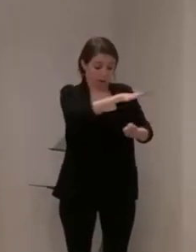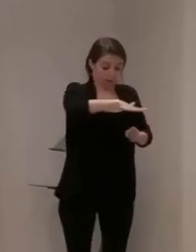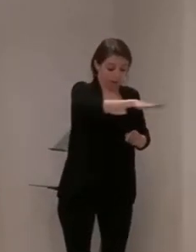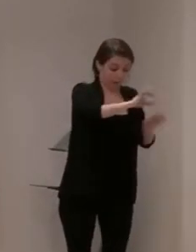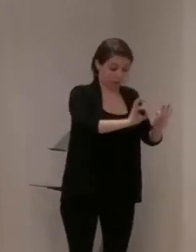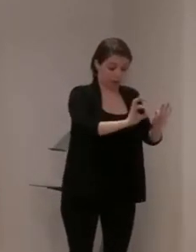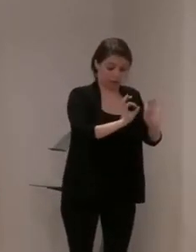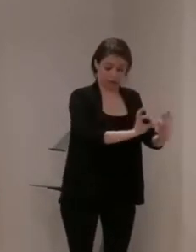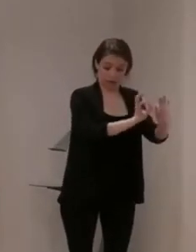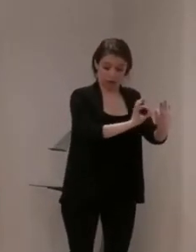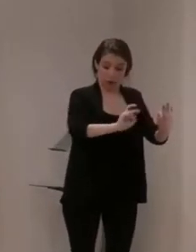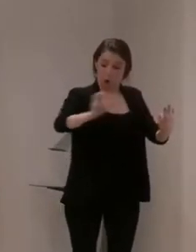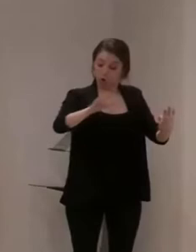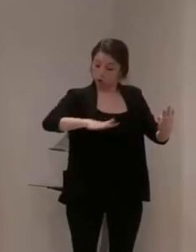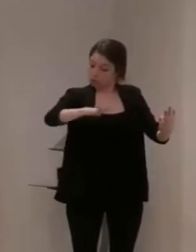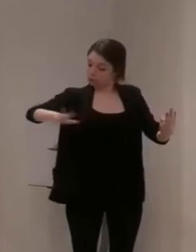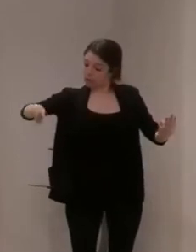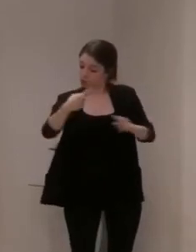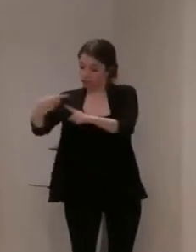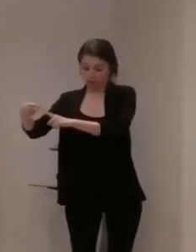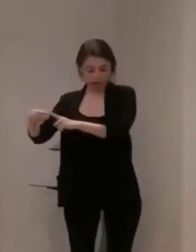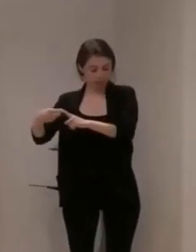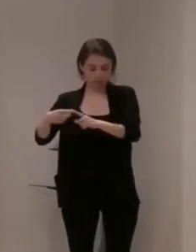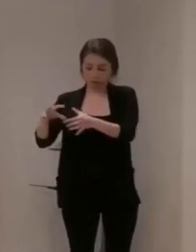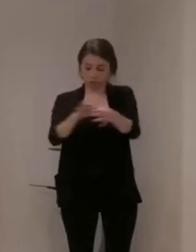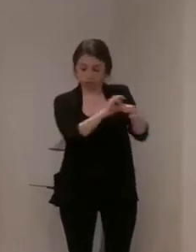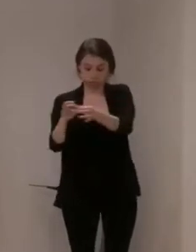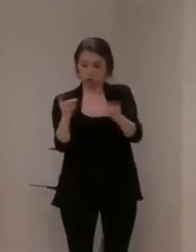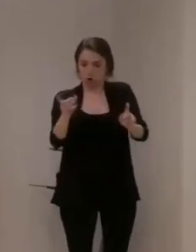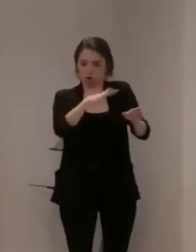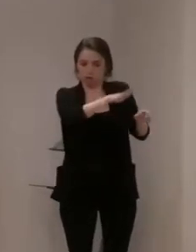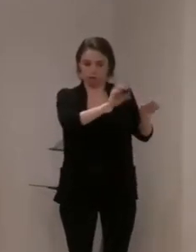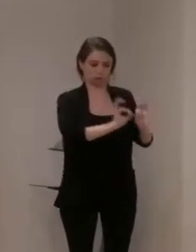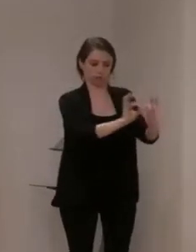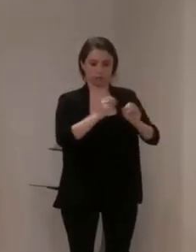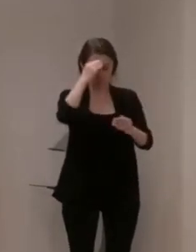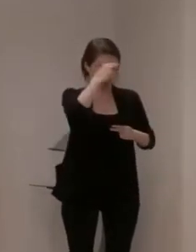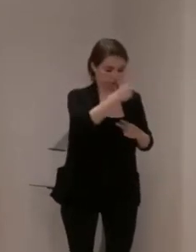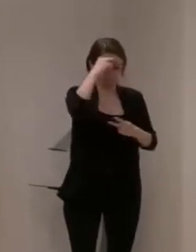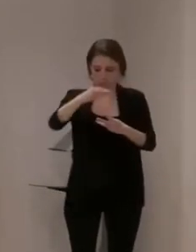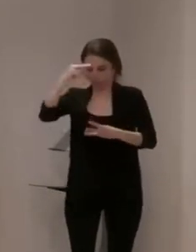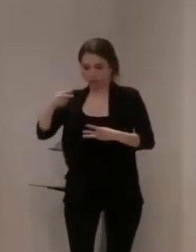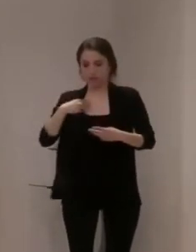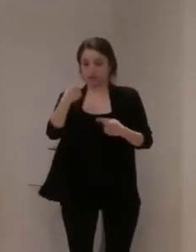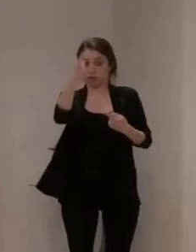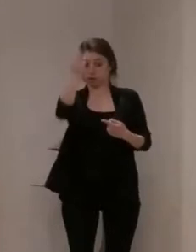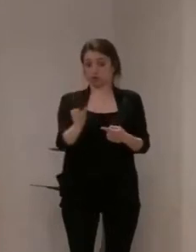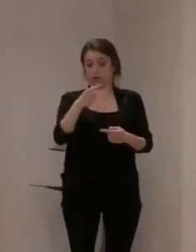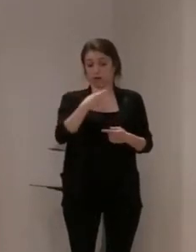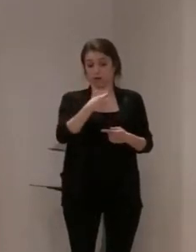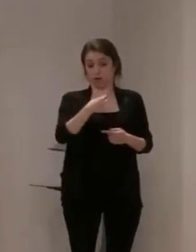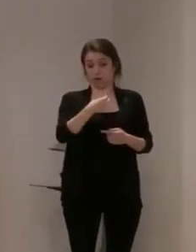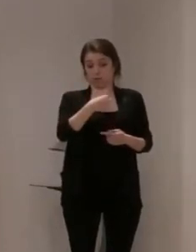un temps no és igual a un altre temps. I això és la clau per l'espai sagrat. Jo que no sóc creient, i vaig treure la paraula